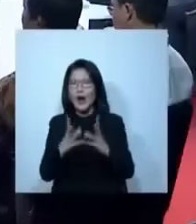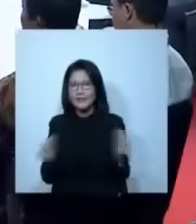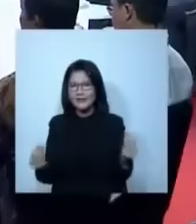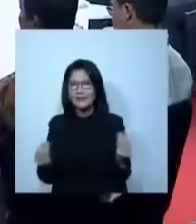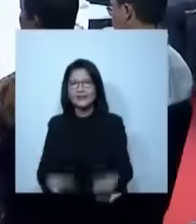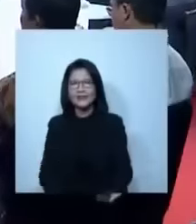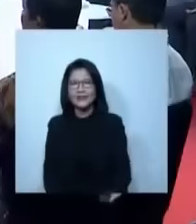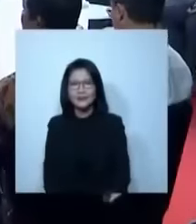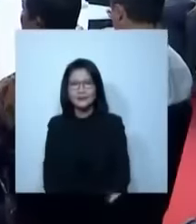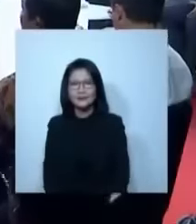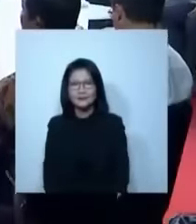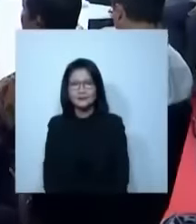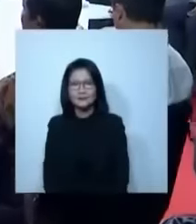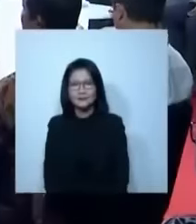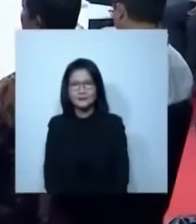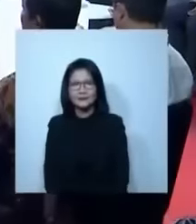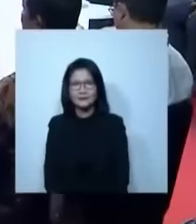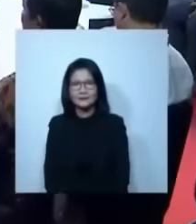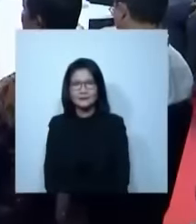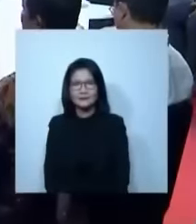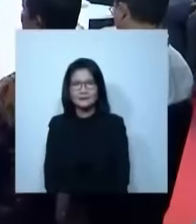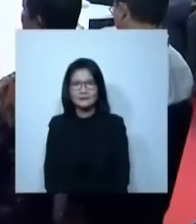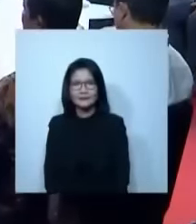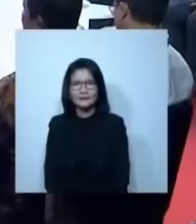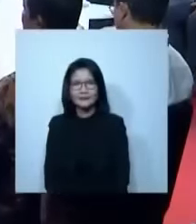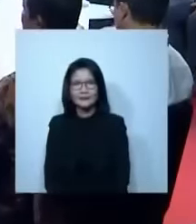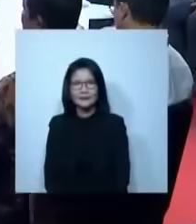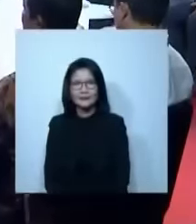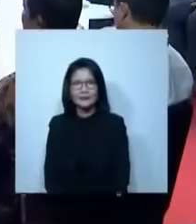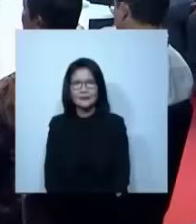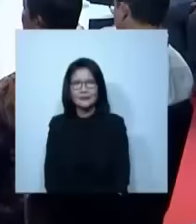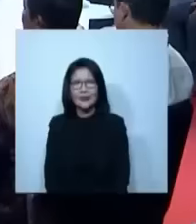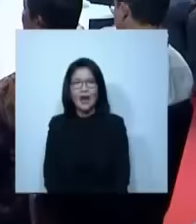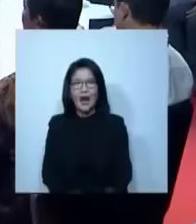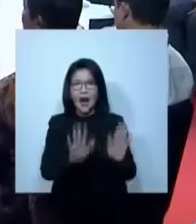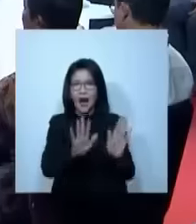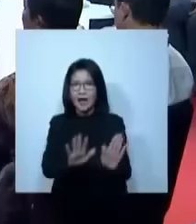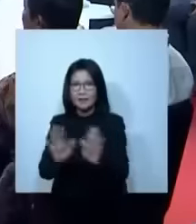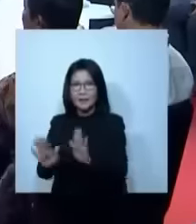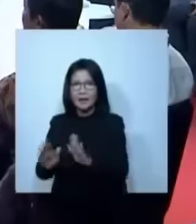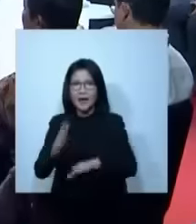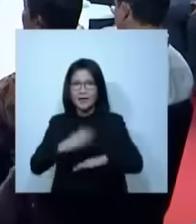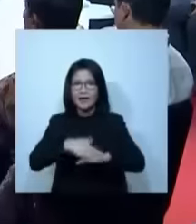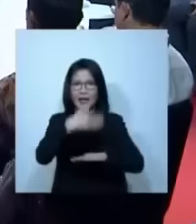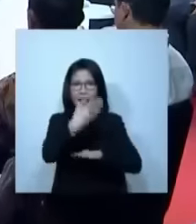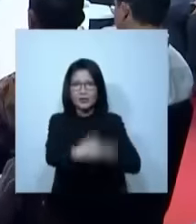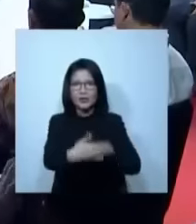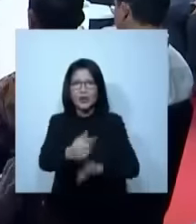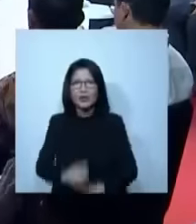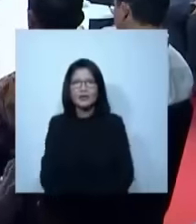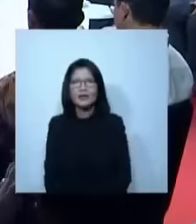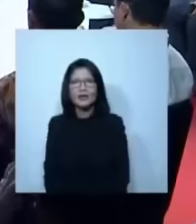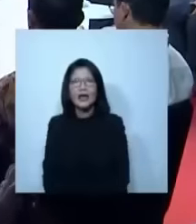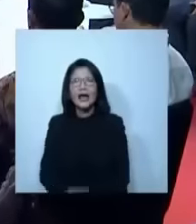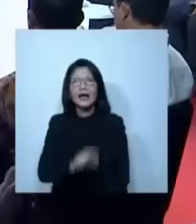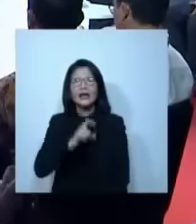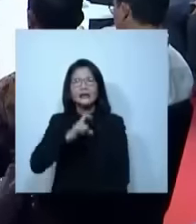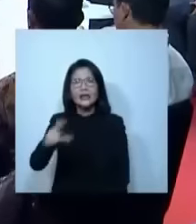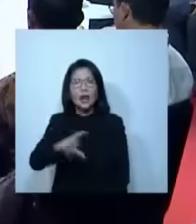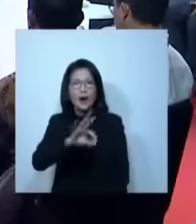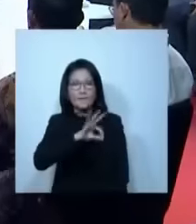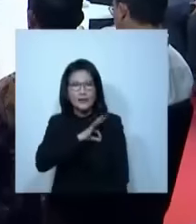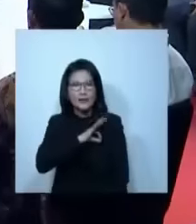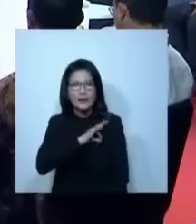selanjutnya, ya. Hadirin, harap tenang, ya. Kita lanjutkan. Baik, kami persilakan kepada calon